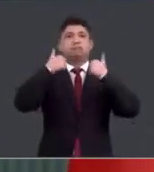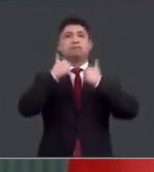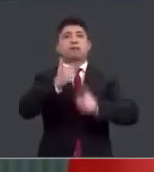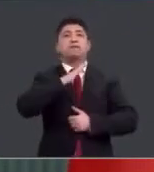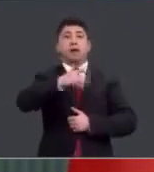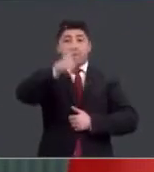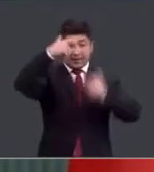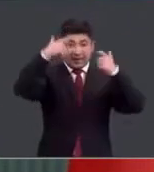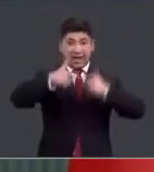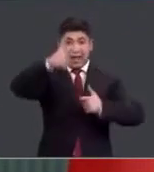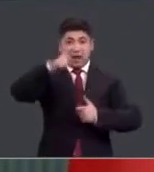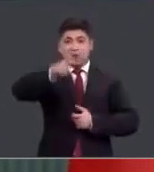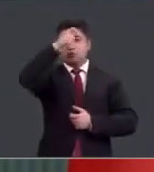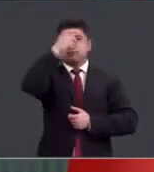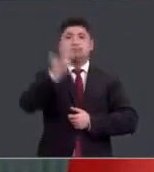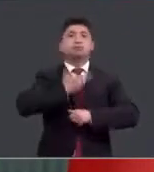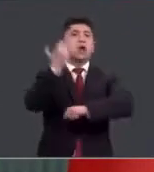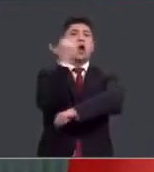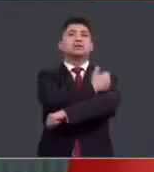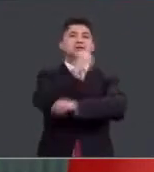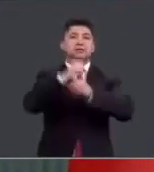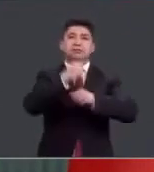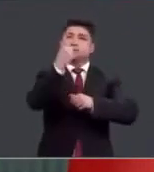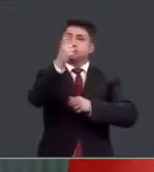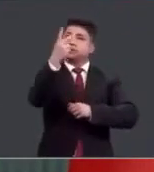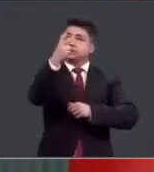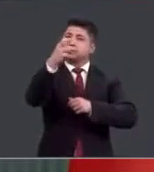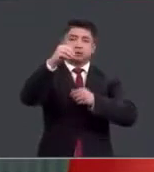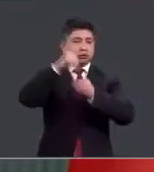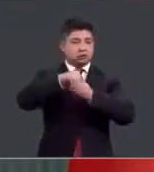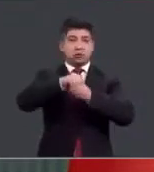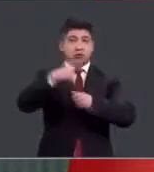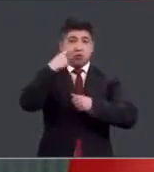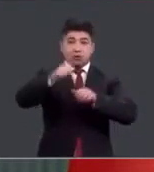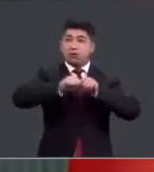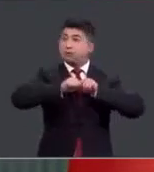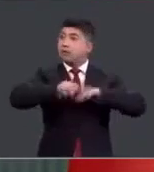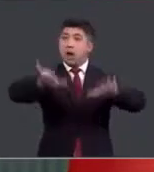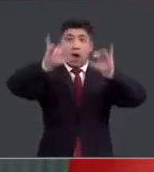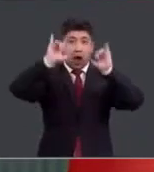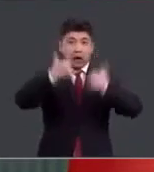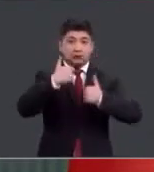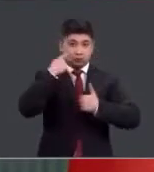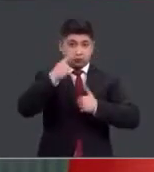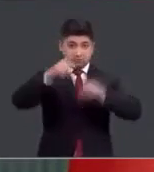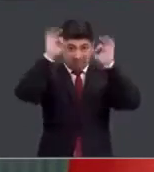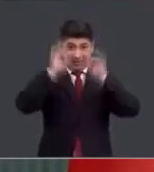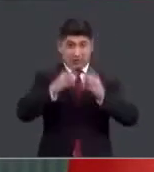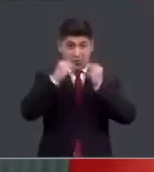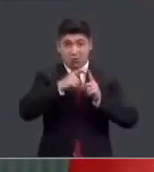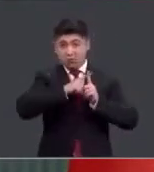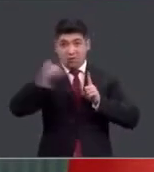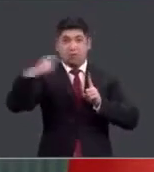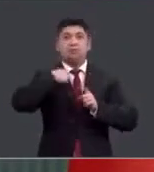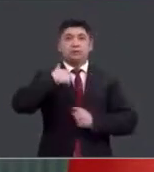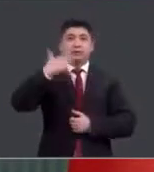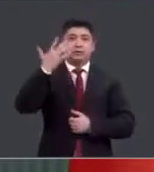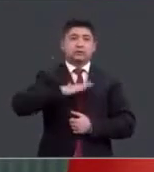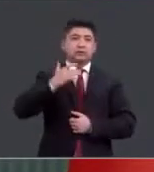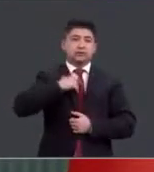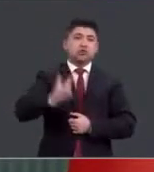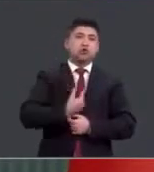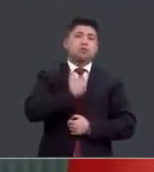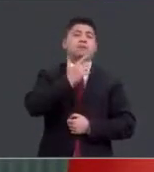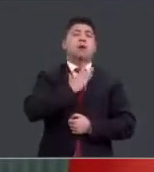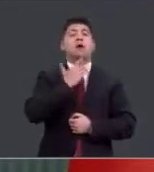yerli aşı çalışmalarında da birkaç ay içinde yaygın Kullanıma geçebilecek seviyeye gelmeyi